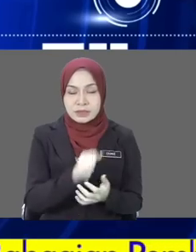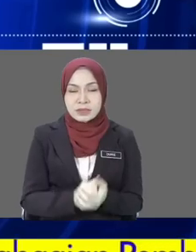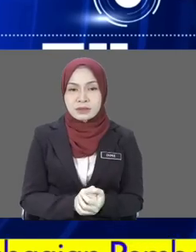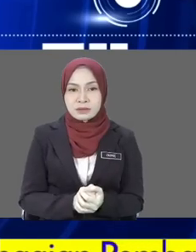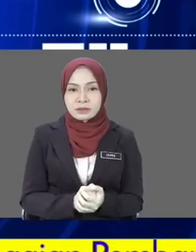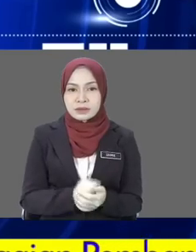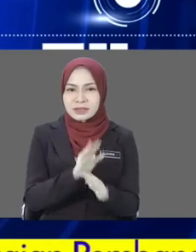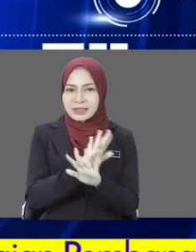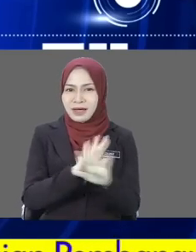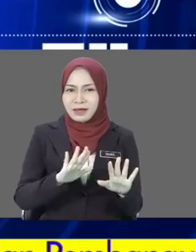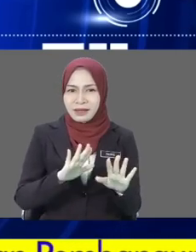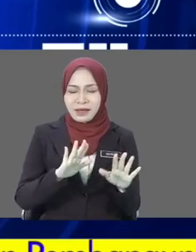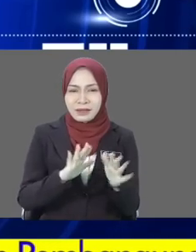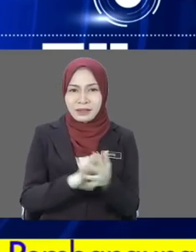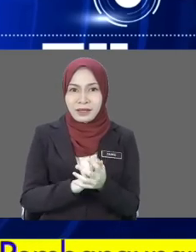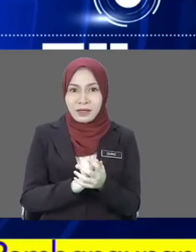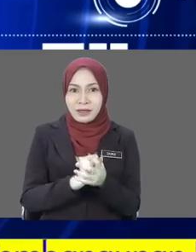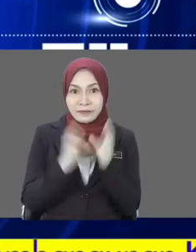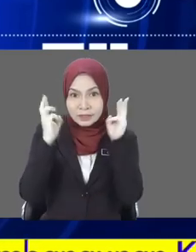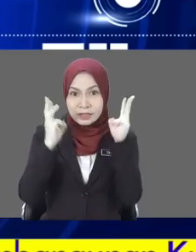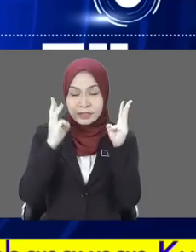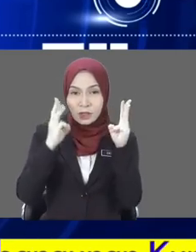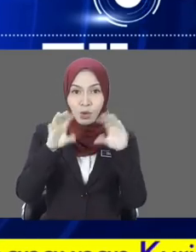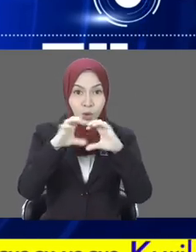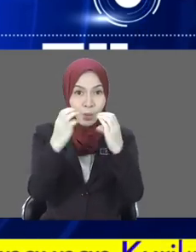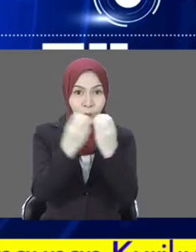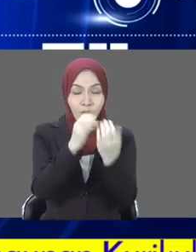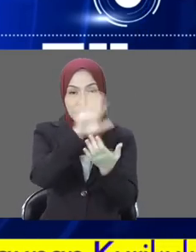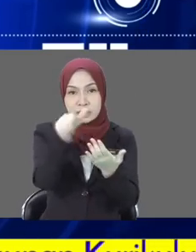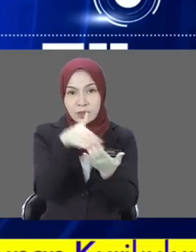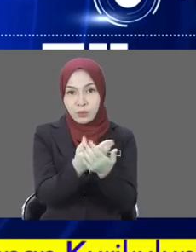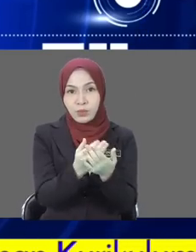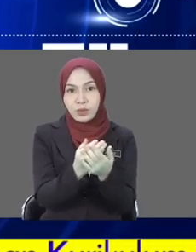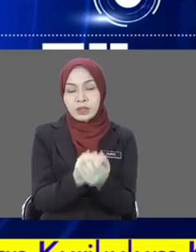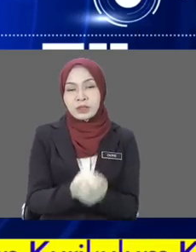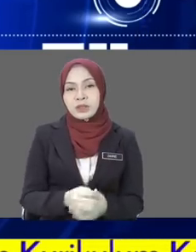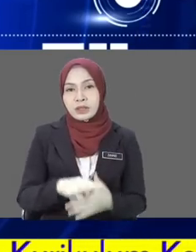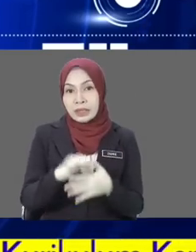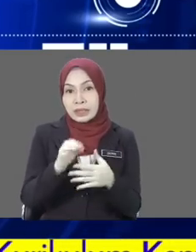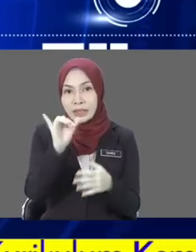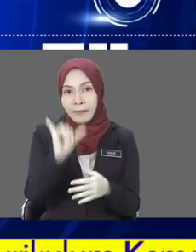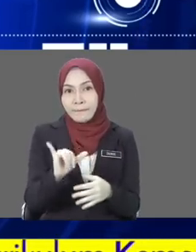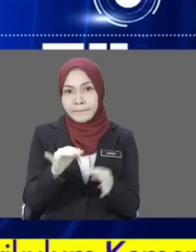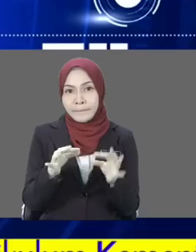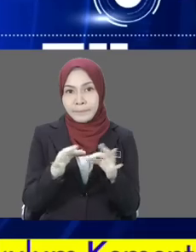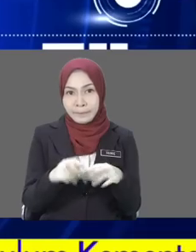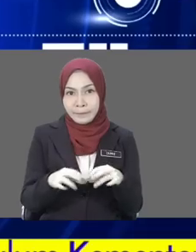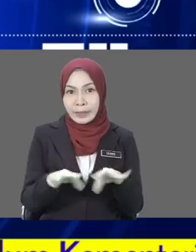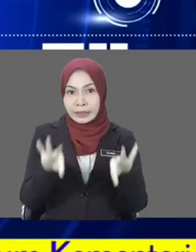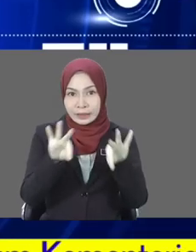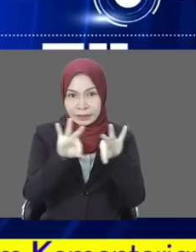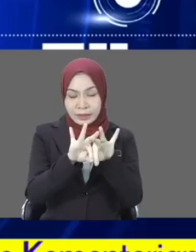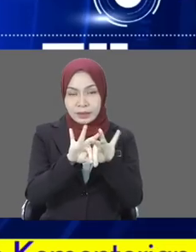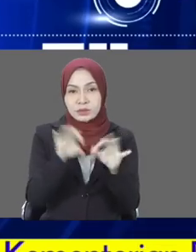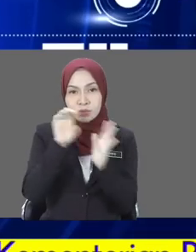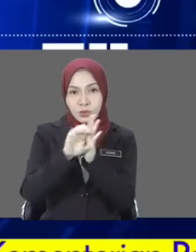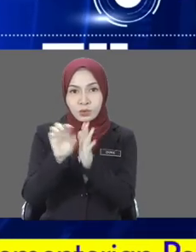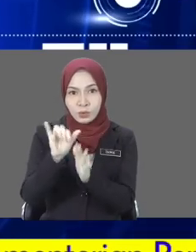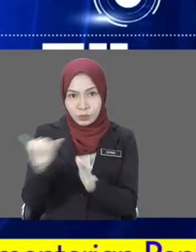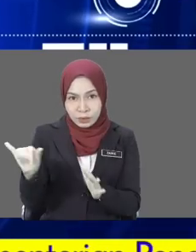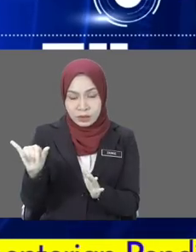merekot sebanyak mungkin maklumat atau keterangan mengenai penyerang contohnya deskripsi wajah